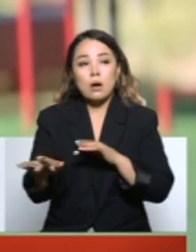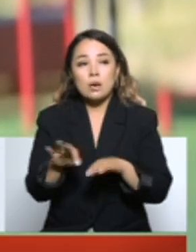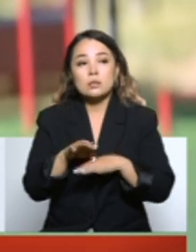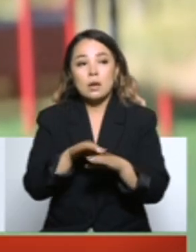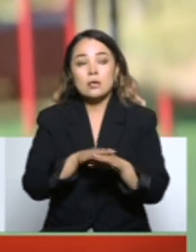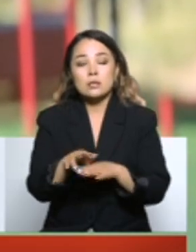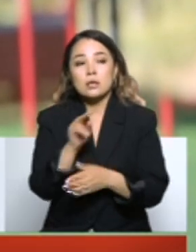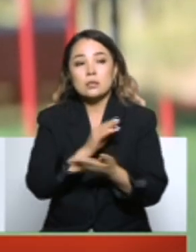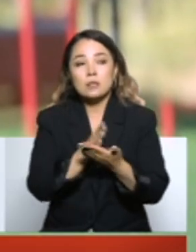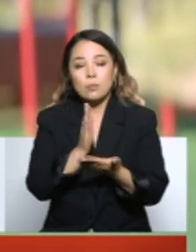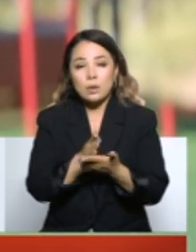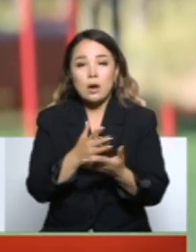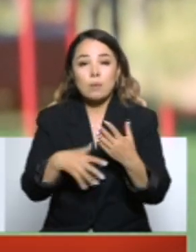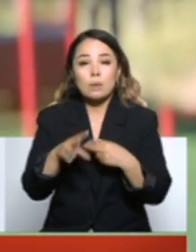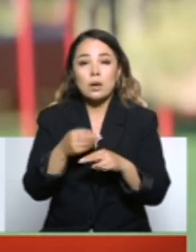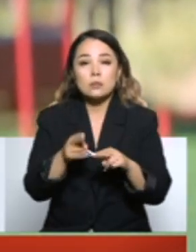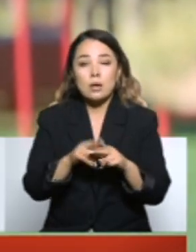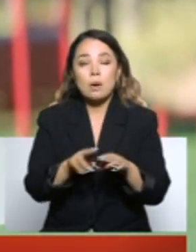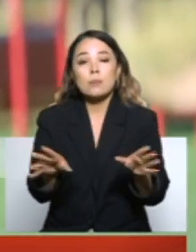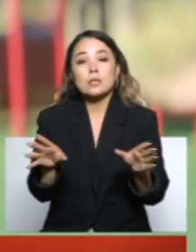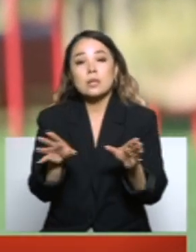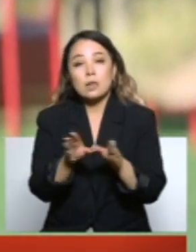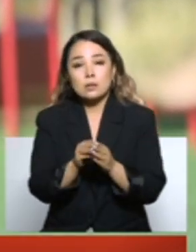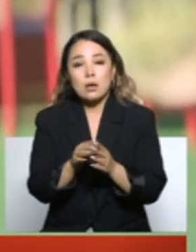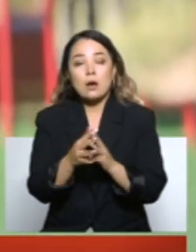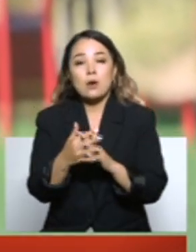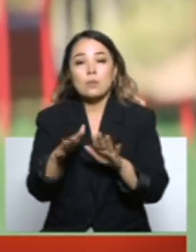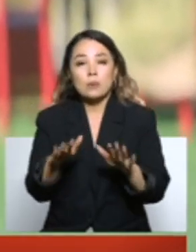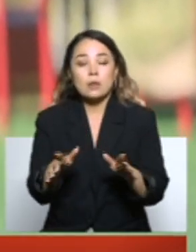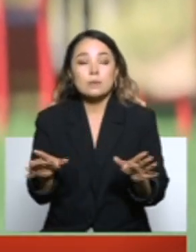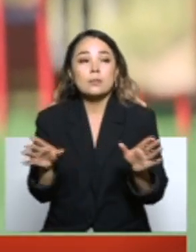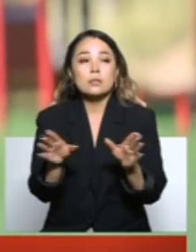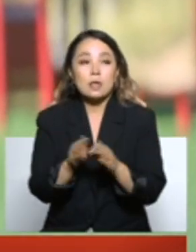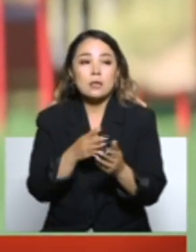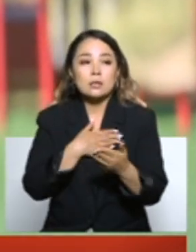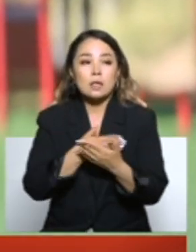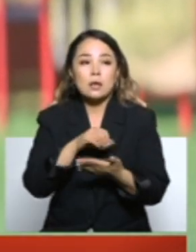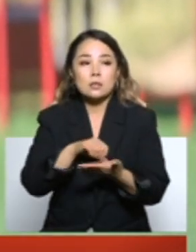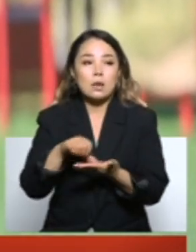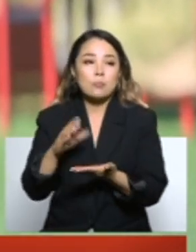аясындағы қызметкерлер бар, барлығы бірігіп ауылдың тазалығына бірдей болып атсалысқан болатын.